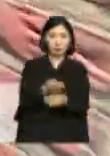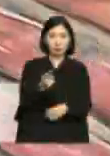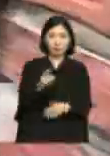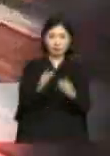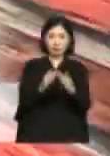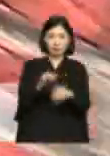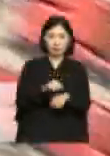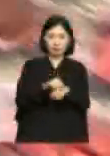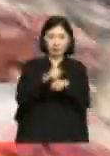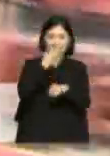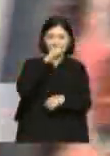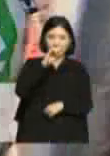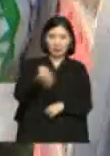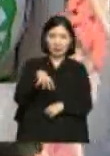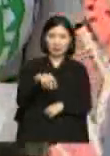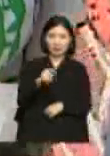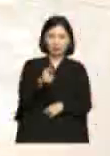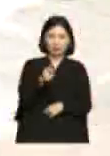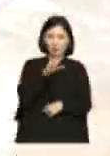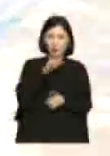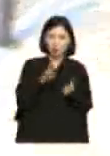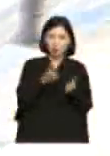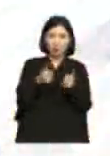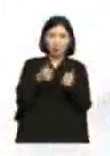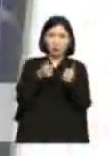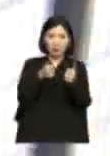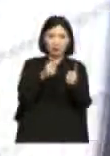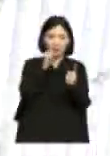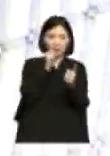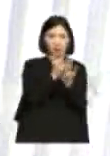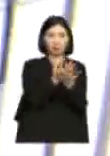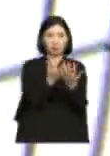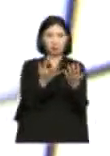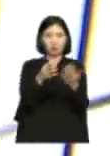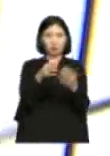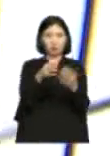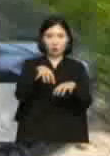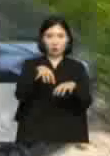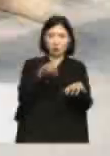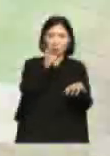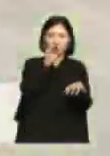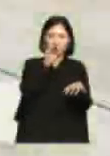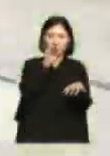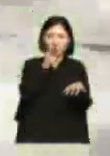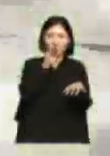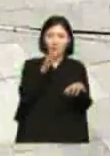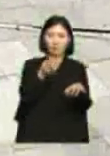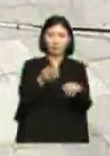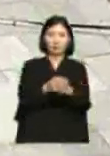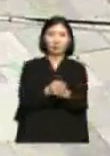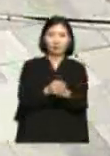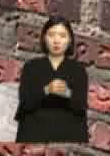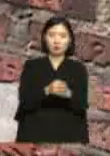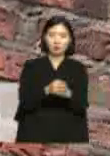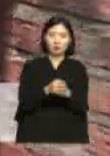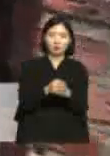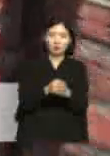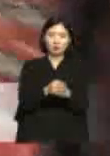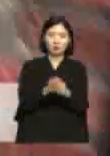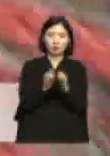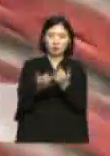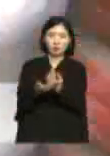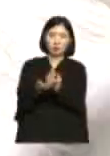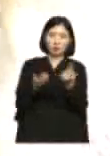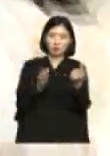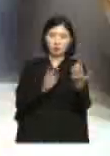빈집에 쌓이는 쓰레기들, 좁은 골목을 따라 쳐져 있는 철장과 군데군데 구멍난 공터까지 주민들이 이주하고 남은